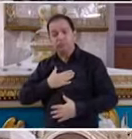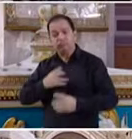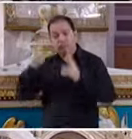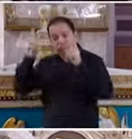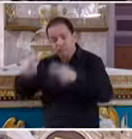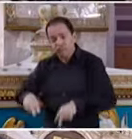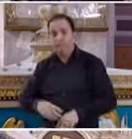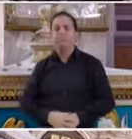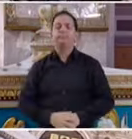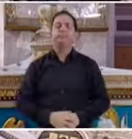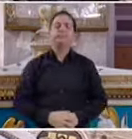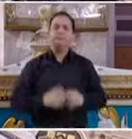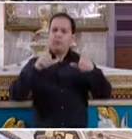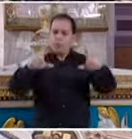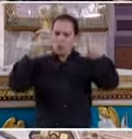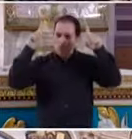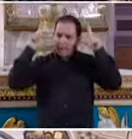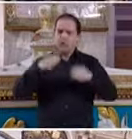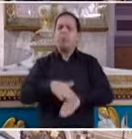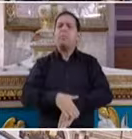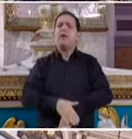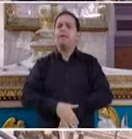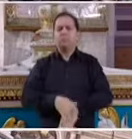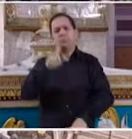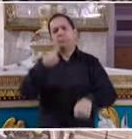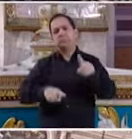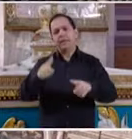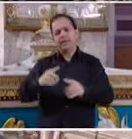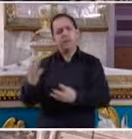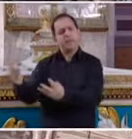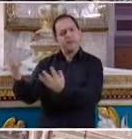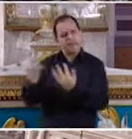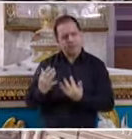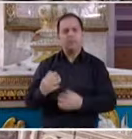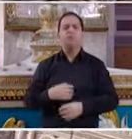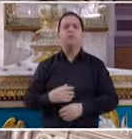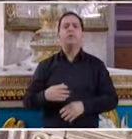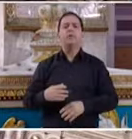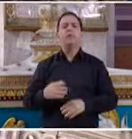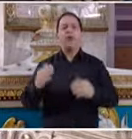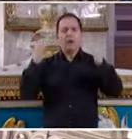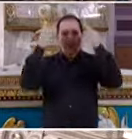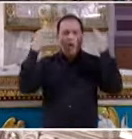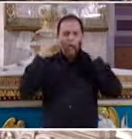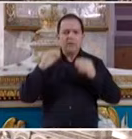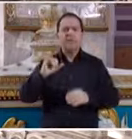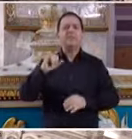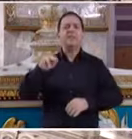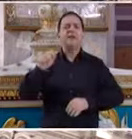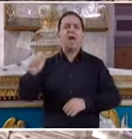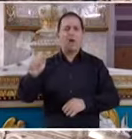Παΐσιος, και θα τελειώσουμε με αυτό, σε κάποιους προσκυνητές για τη ζωή του στο Σινά το 1962 που είχε